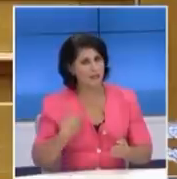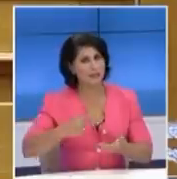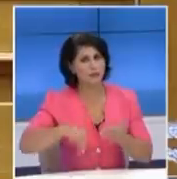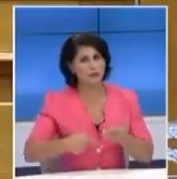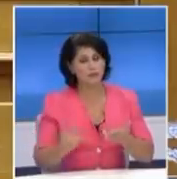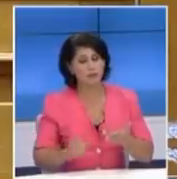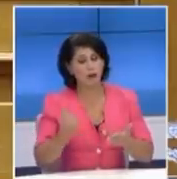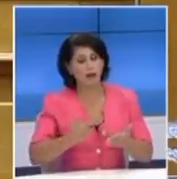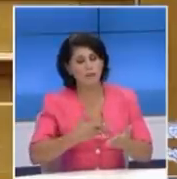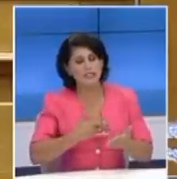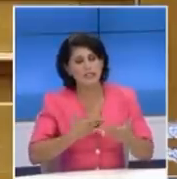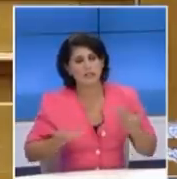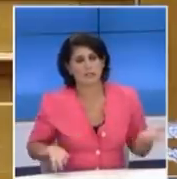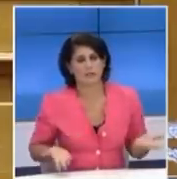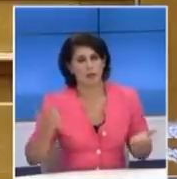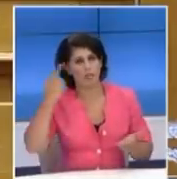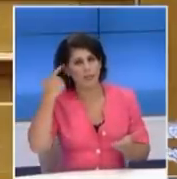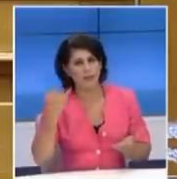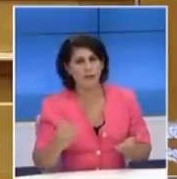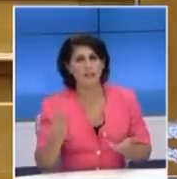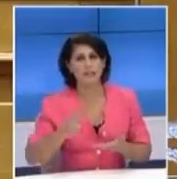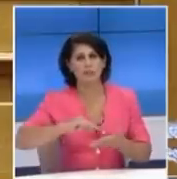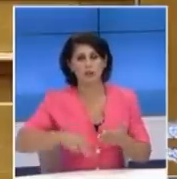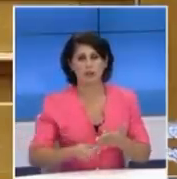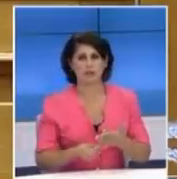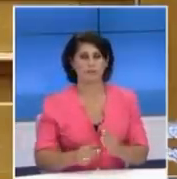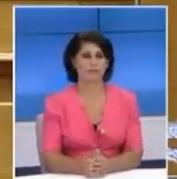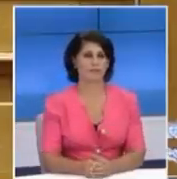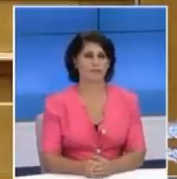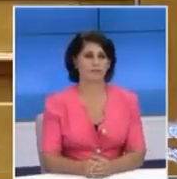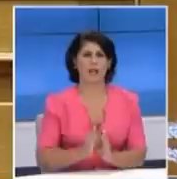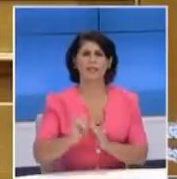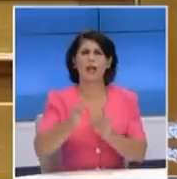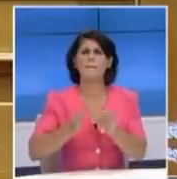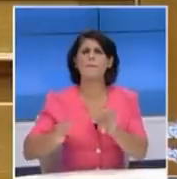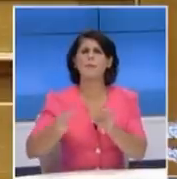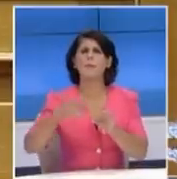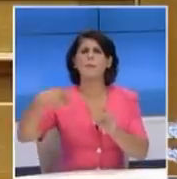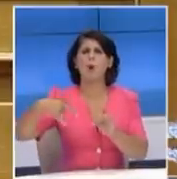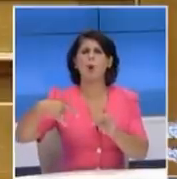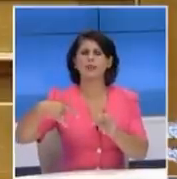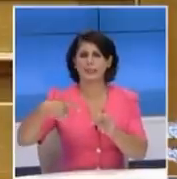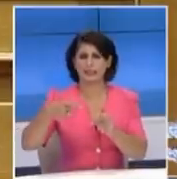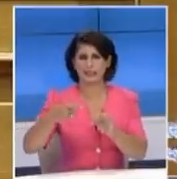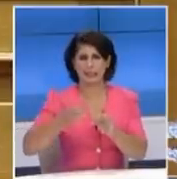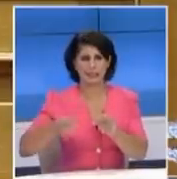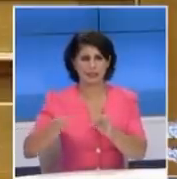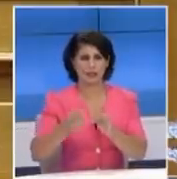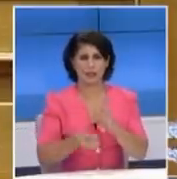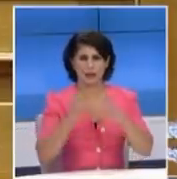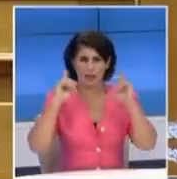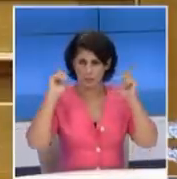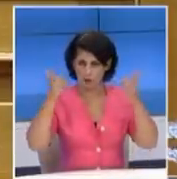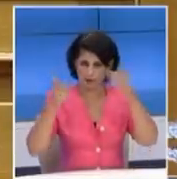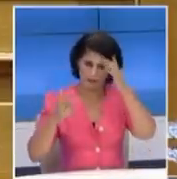με πόνο ψυχής. Δεν καταλαβαίνετε τι υπογράφετε. Διαπόντια νησιά. Λέει ο καθηγητής Ρελίδης. Νέα